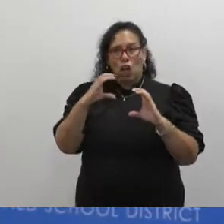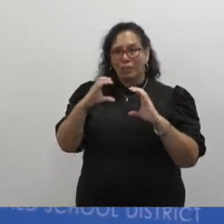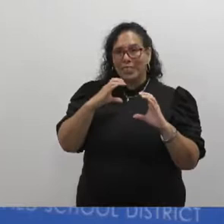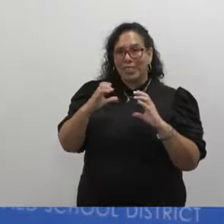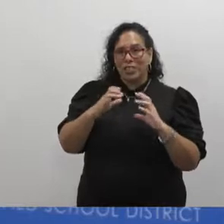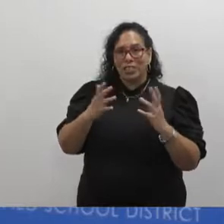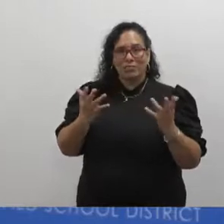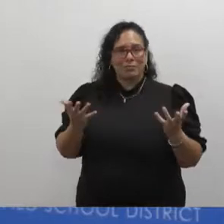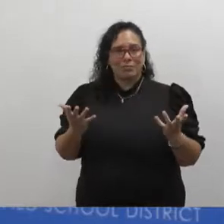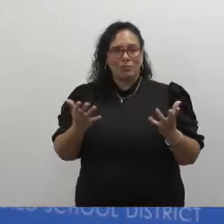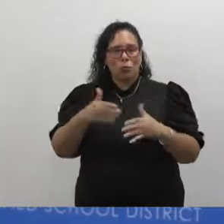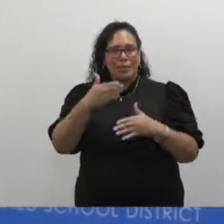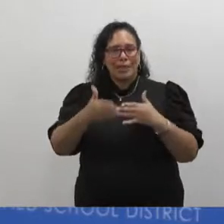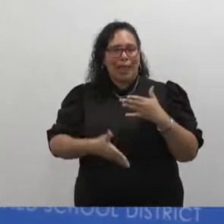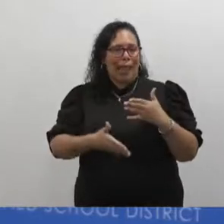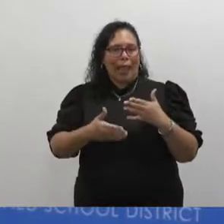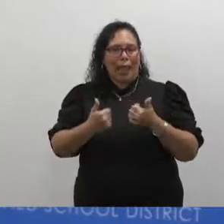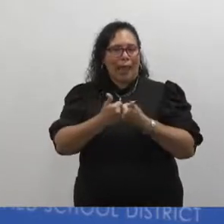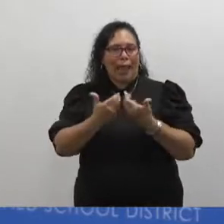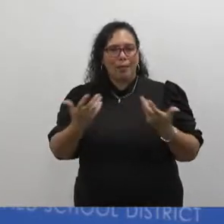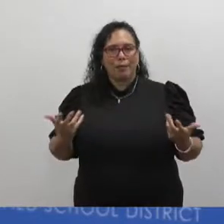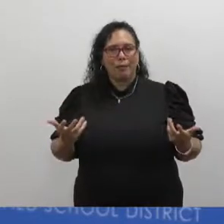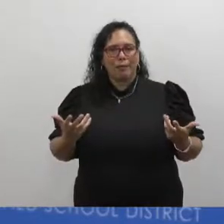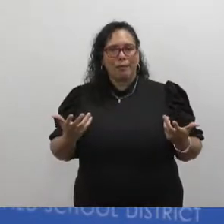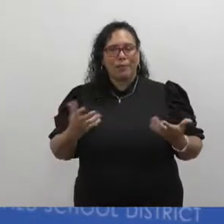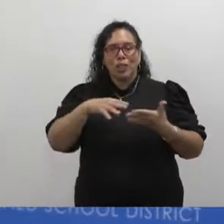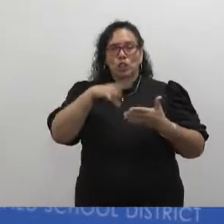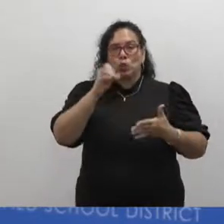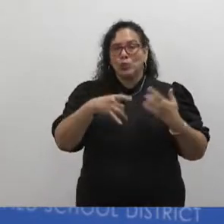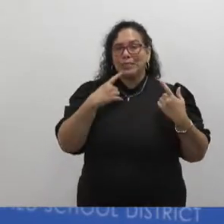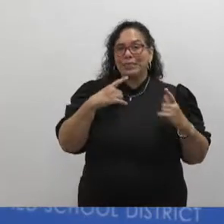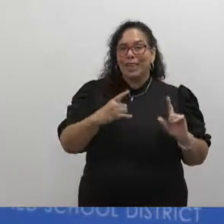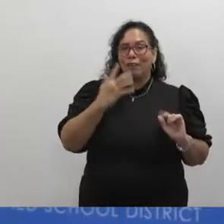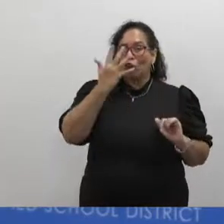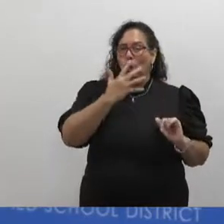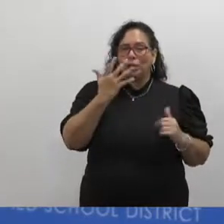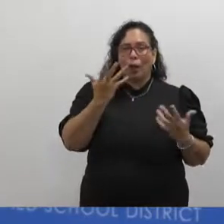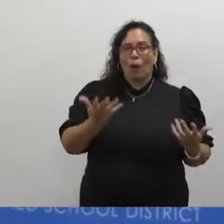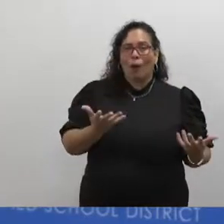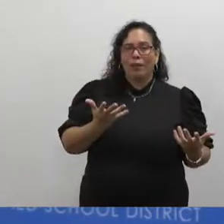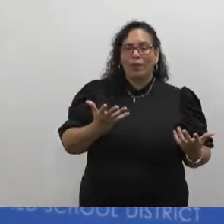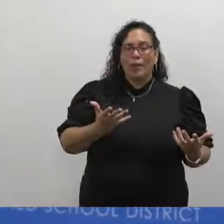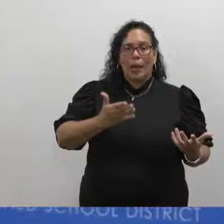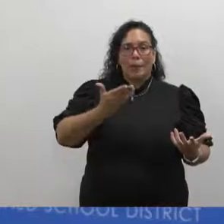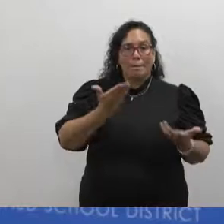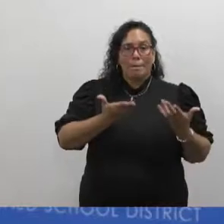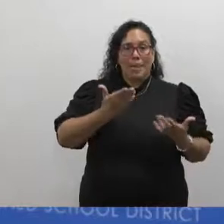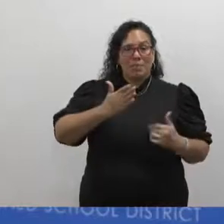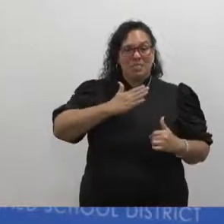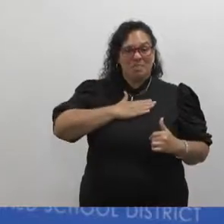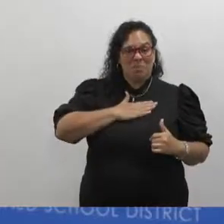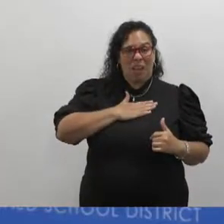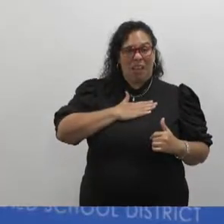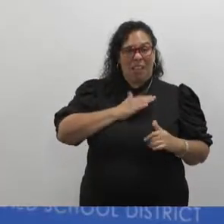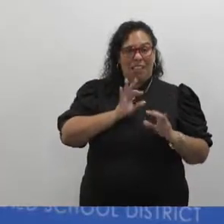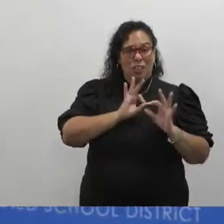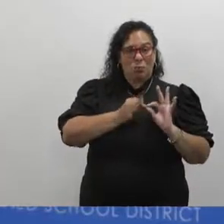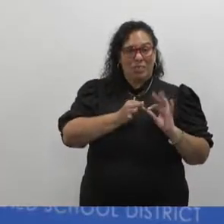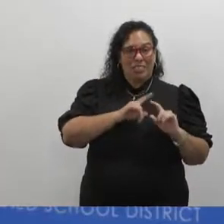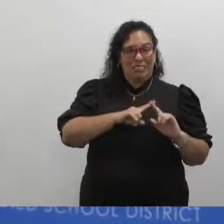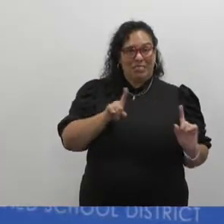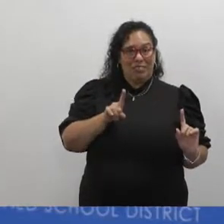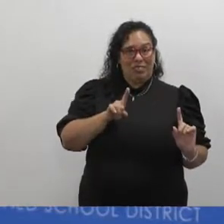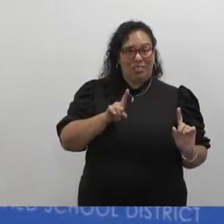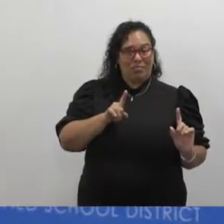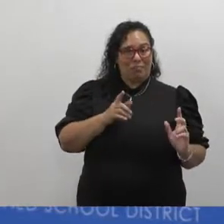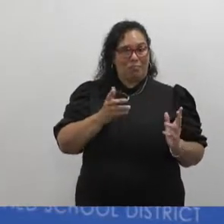trung khnì tập bình tập mơ hai tới dướng đang ai chơi chơi khnì khnông niêm chia chơi tơ sa đầm bay miền